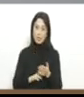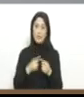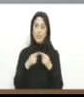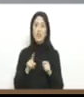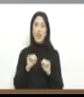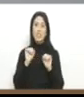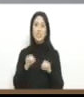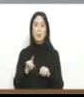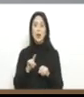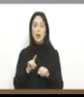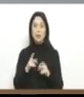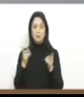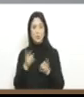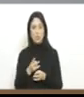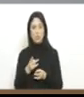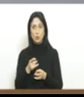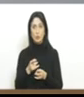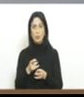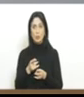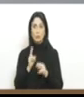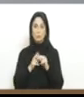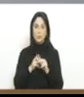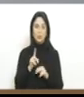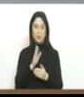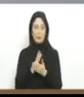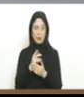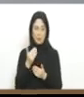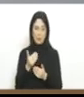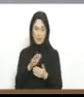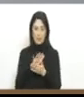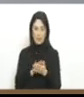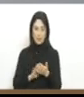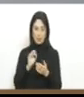აღჭურვება ხო არ გავჩნდება მათი გაგრძელების შესახებ.